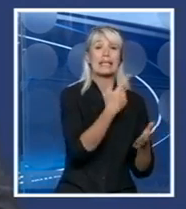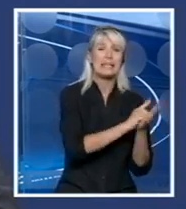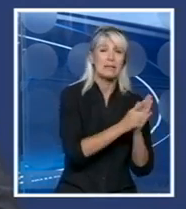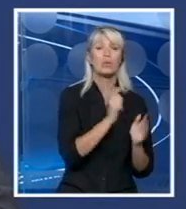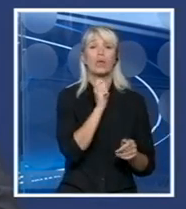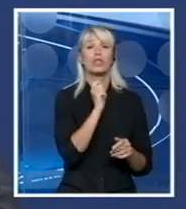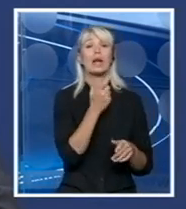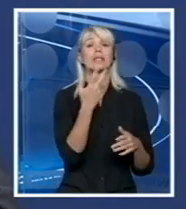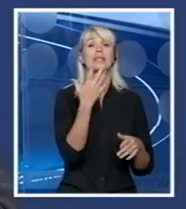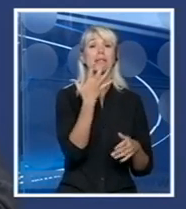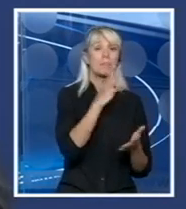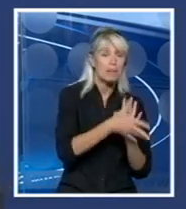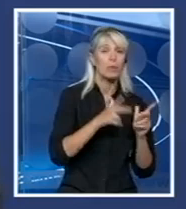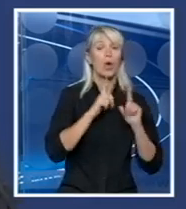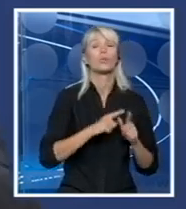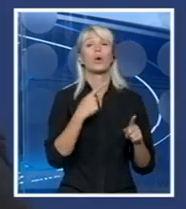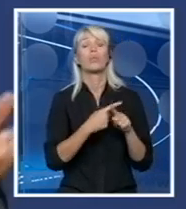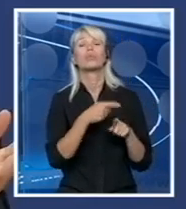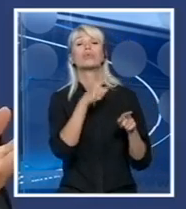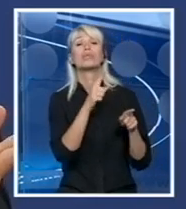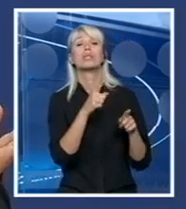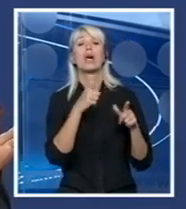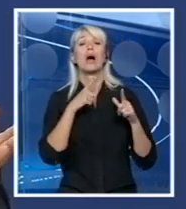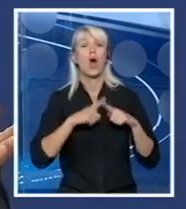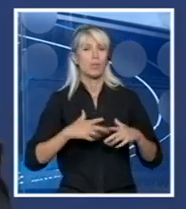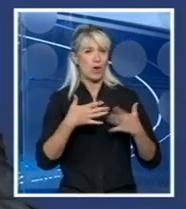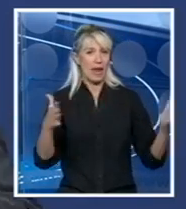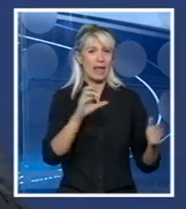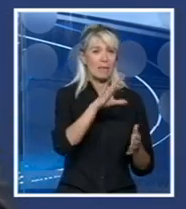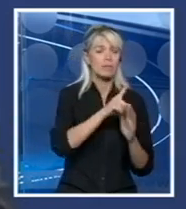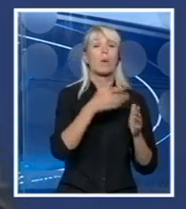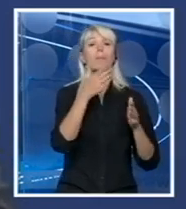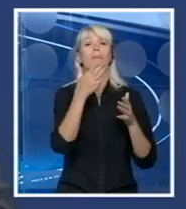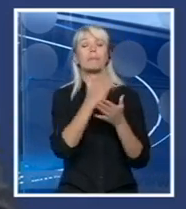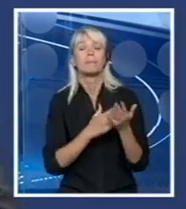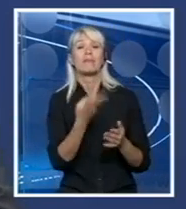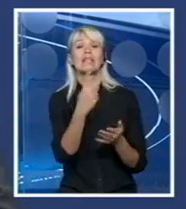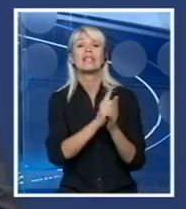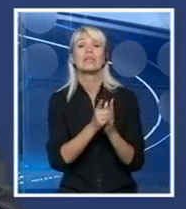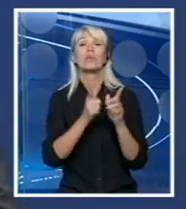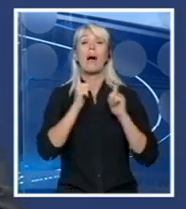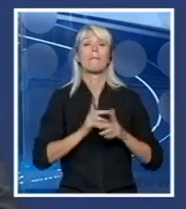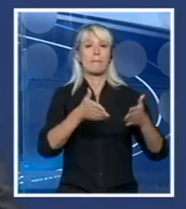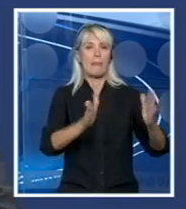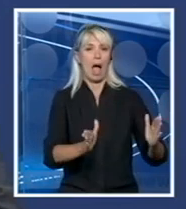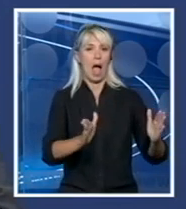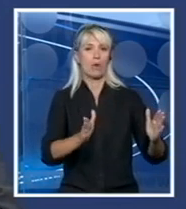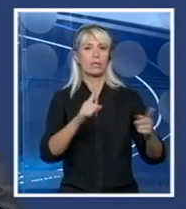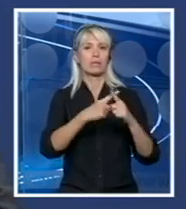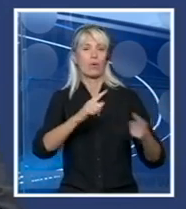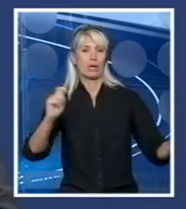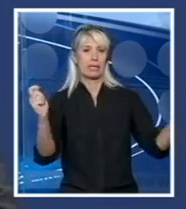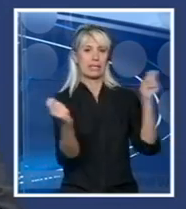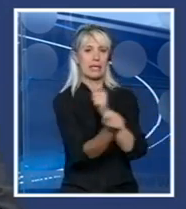15 i pauzom od 20 minuta između tog prvog bloka. U drugom bloku radi druga grupa, znači, deca